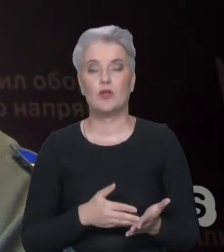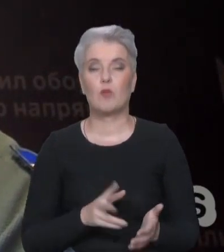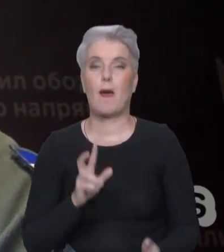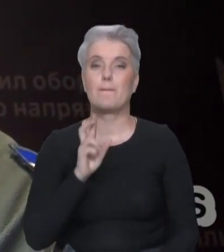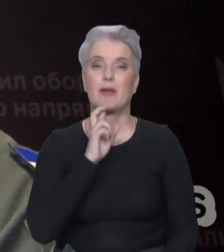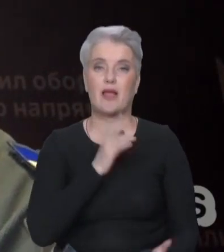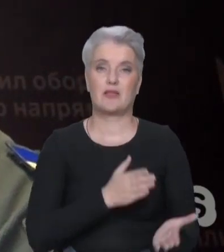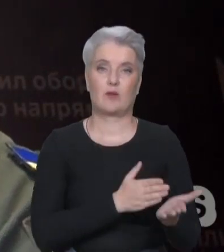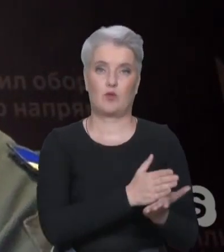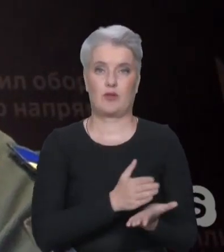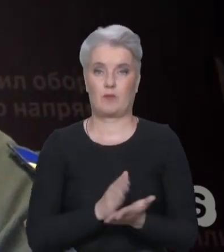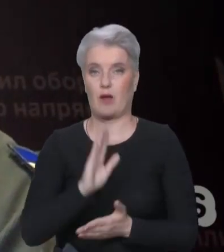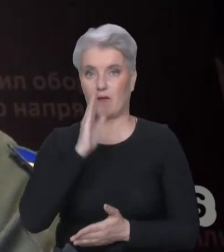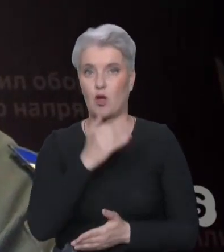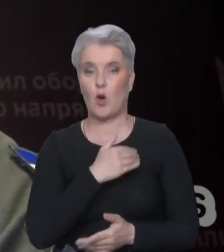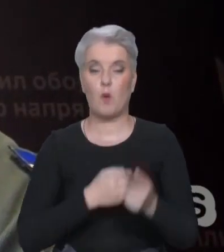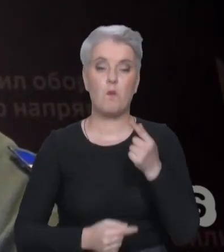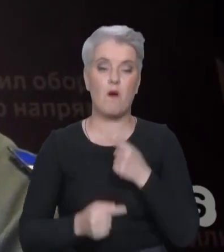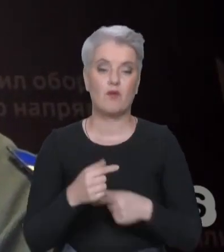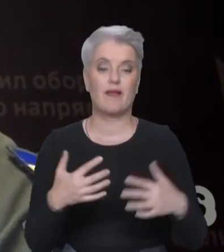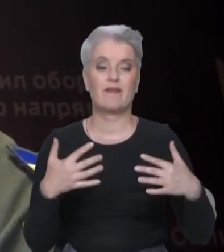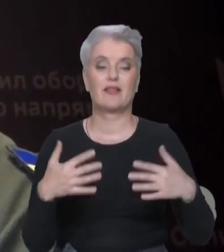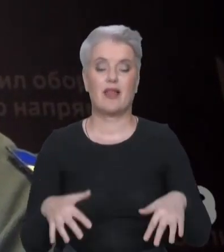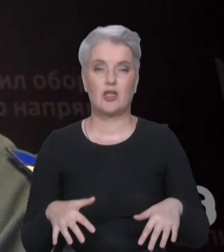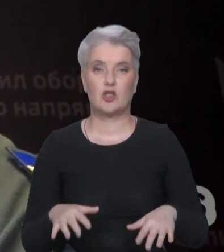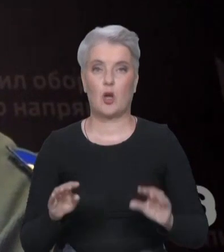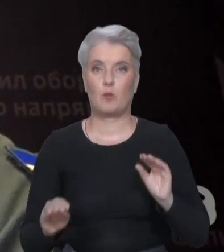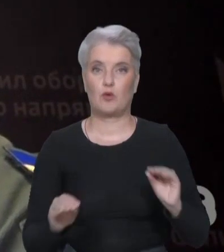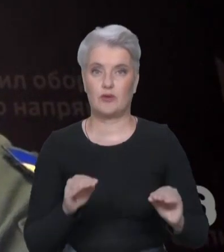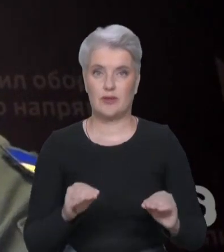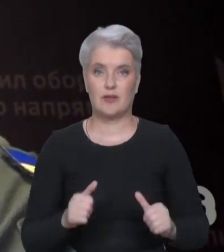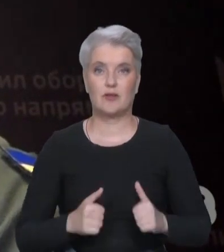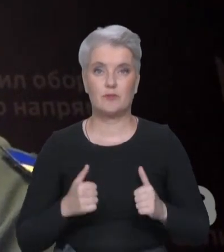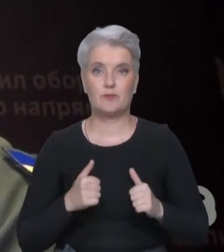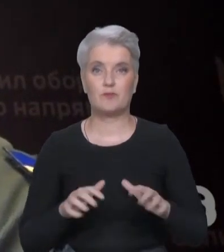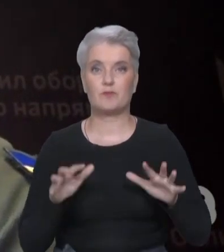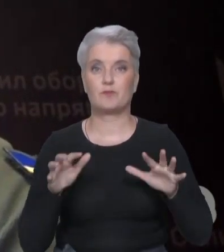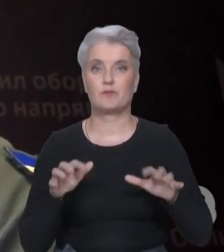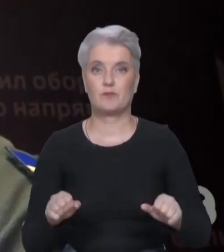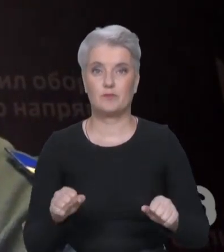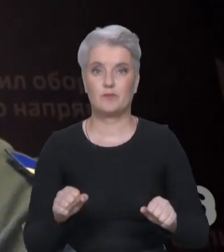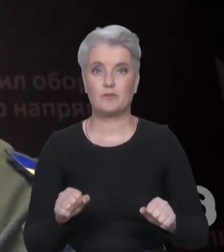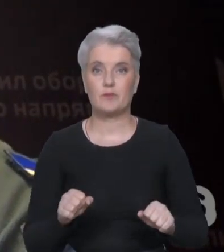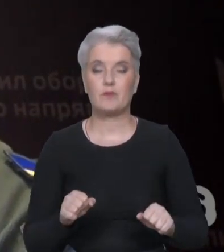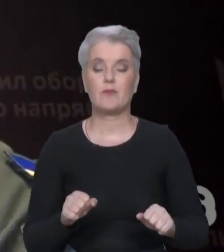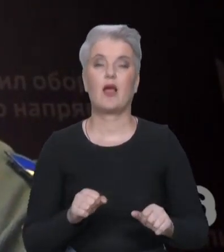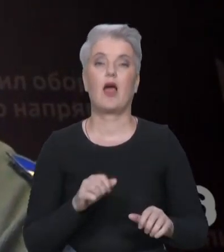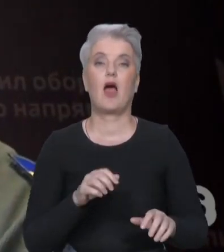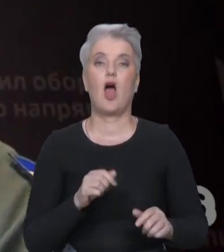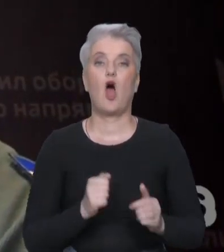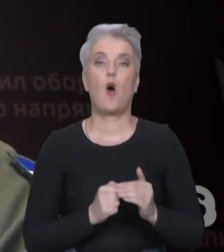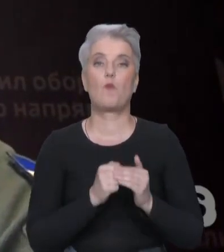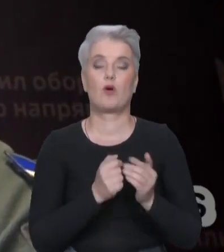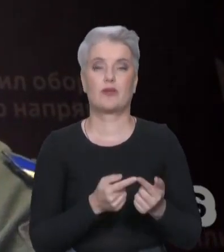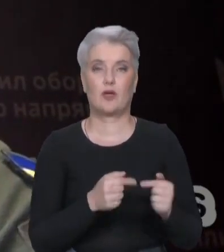ворог намагається повернути втрачені позиції та зосереджує свої зусилля на утриманні ротних опорних пунктів, а також проводить